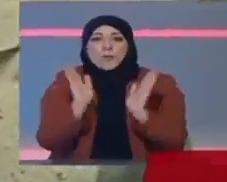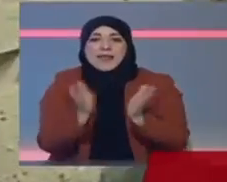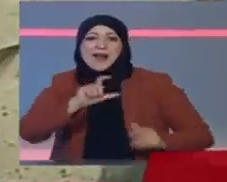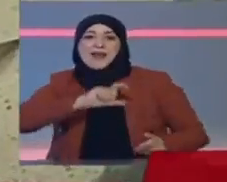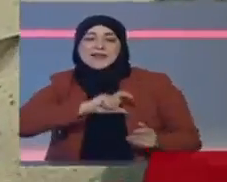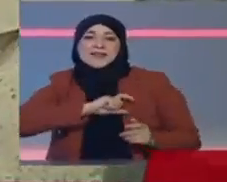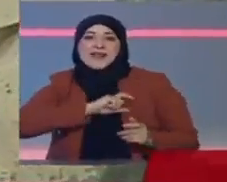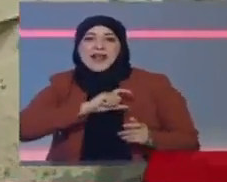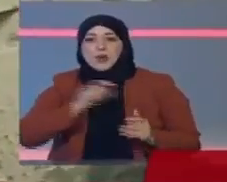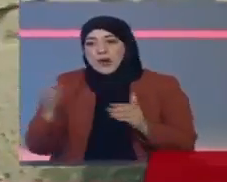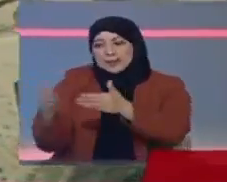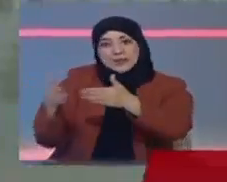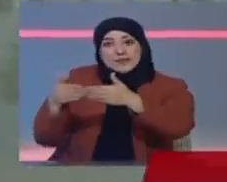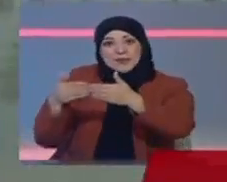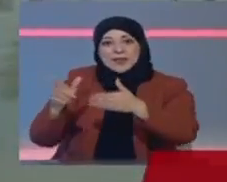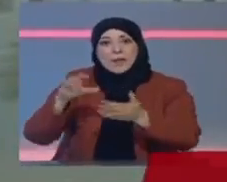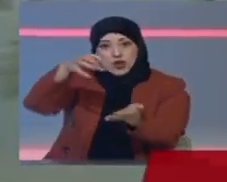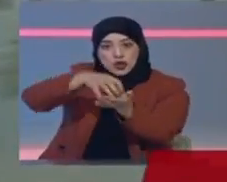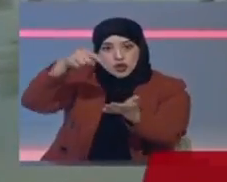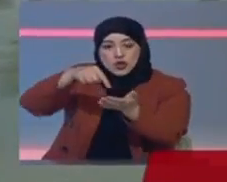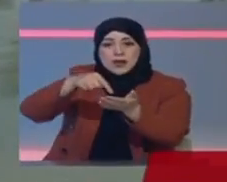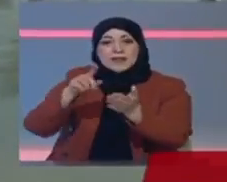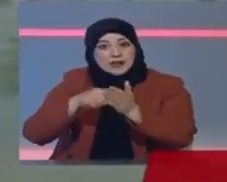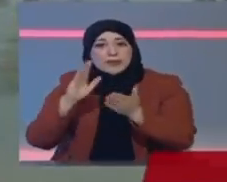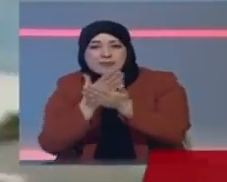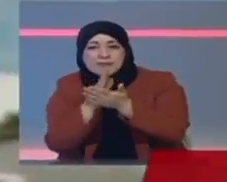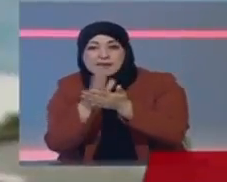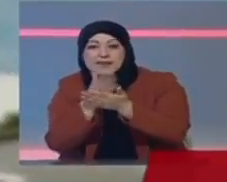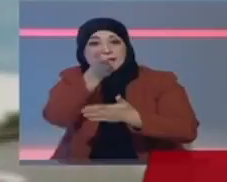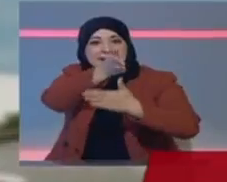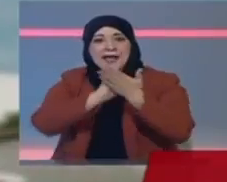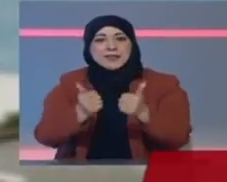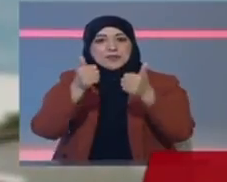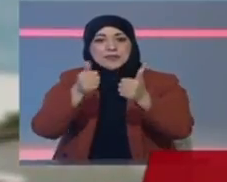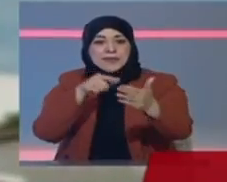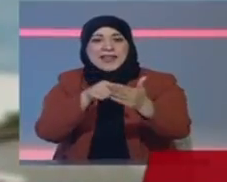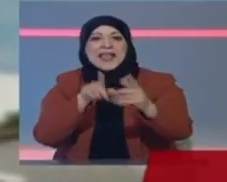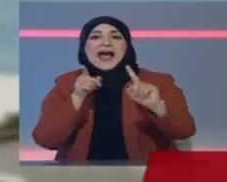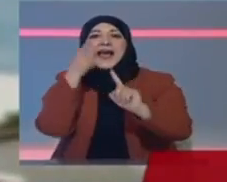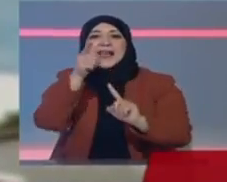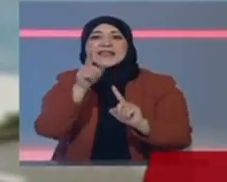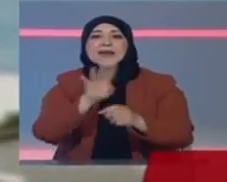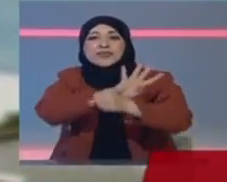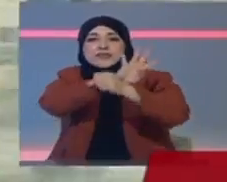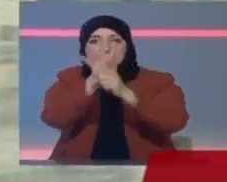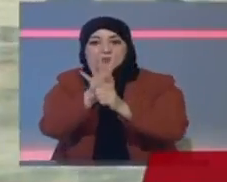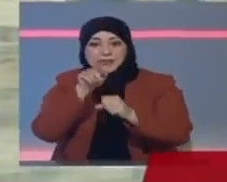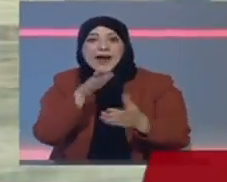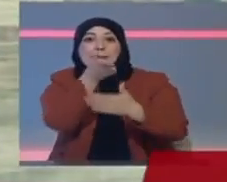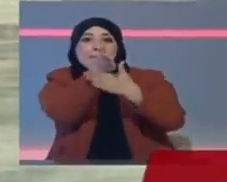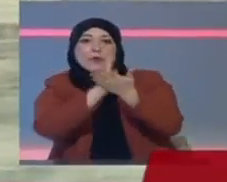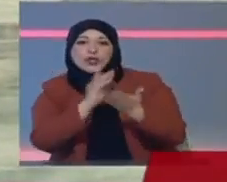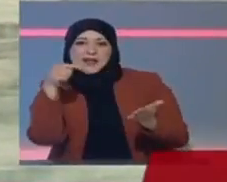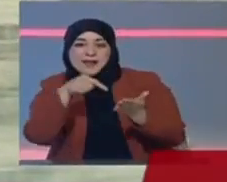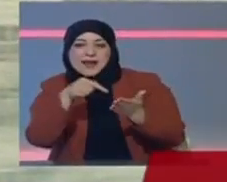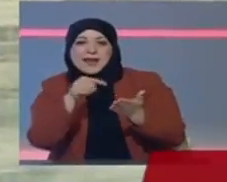ولا تتشكل ملامح الوحده الاستشفائيه كوفي تسعه عشر مشروع هذا هي